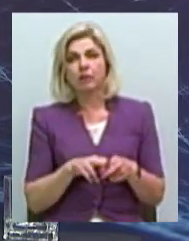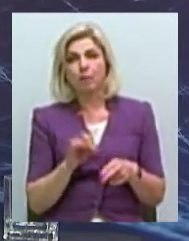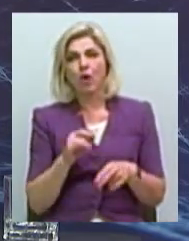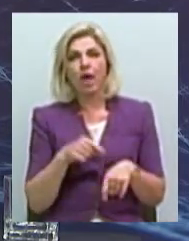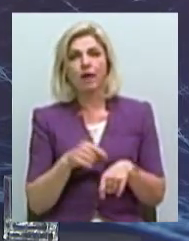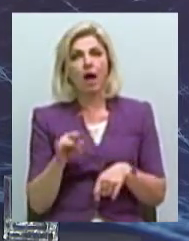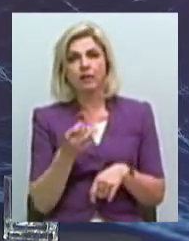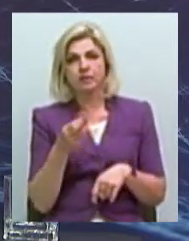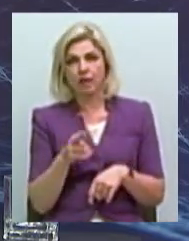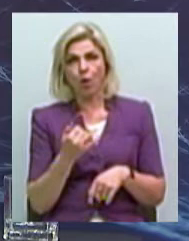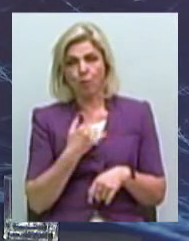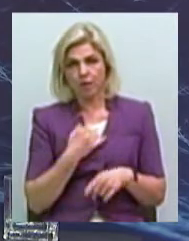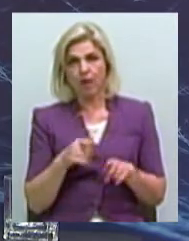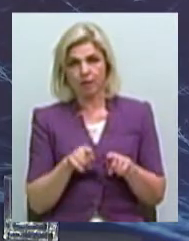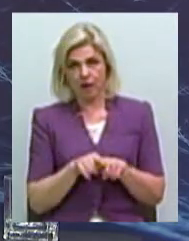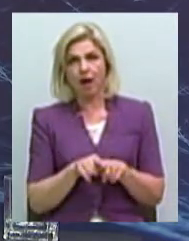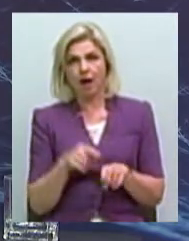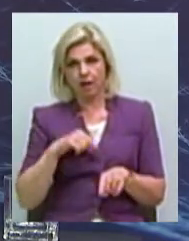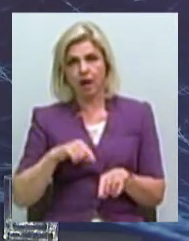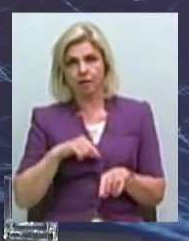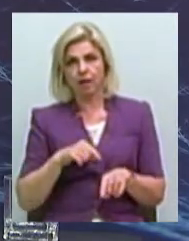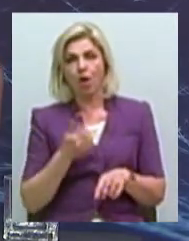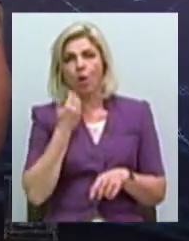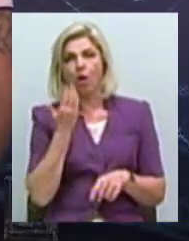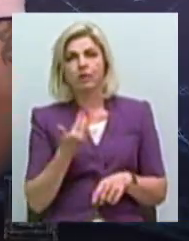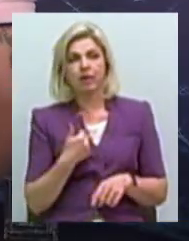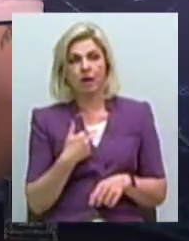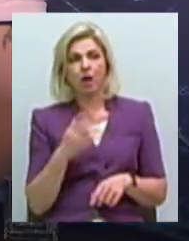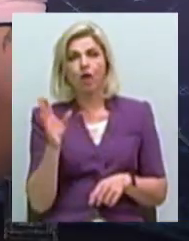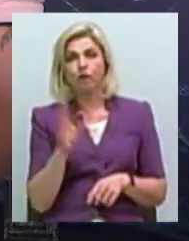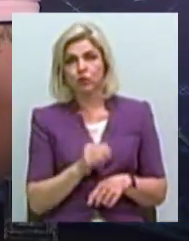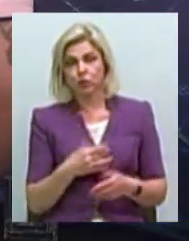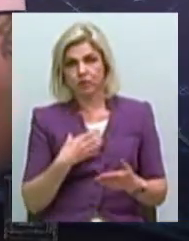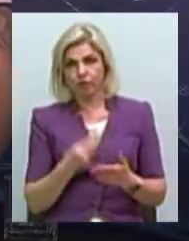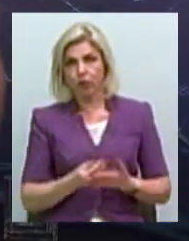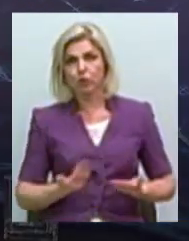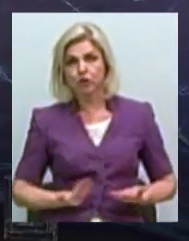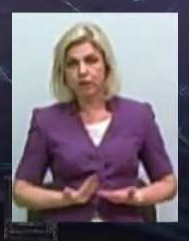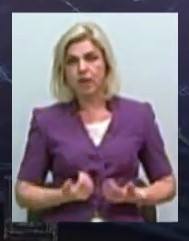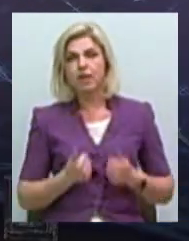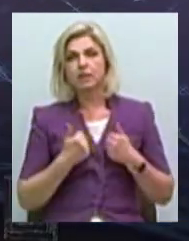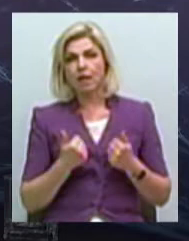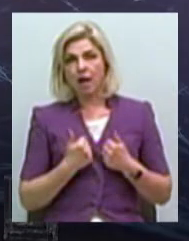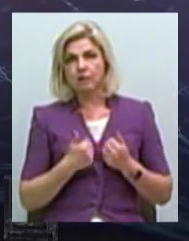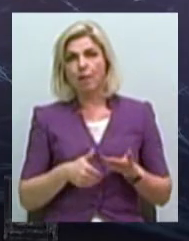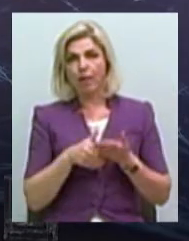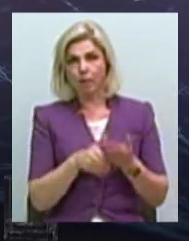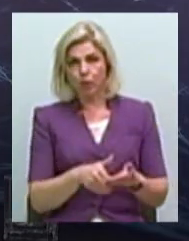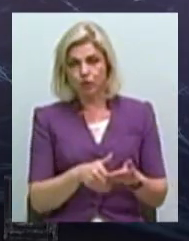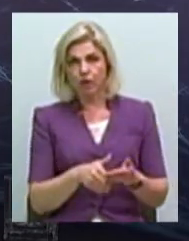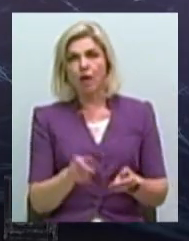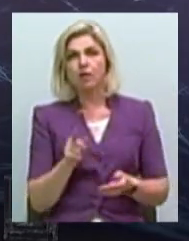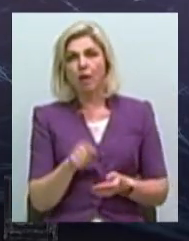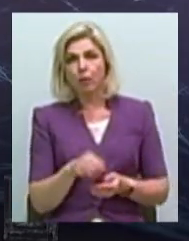реакция у меня была следующего характера, когда я всю свою сознательную жизнь старался всячески помочь тому